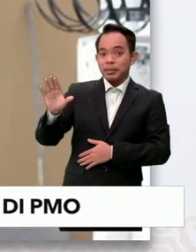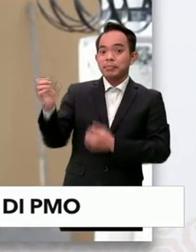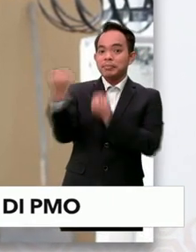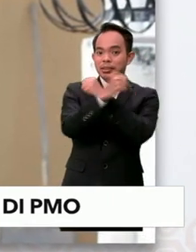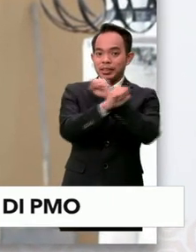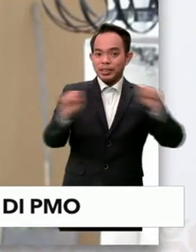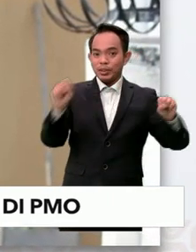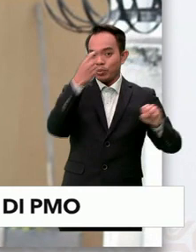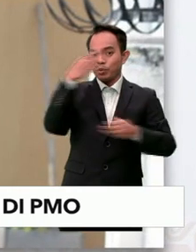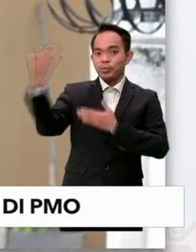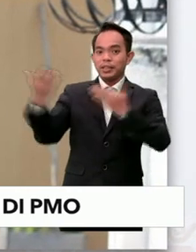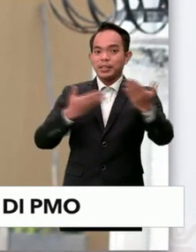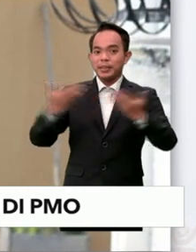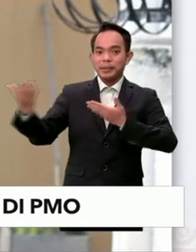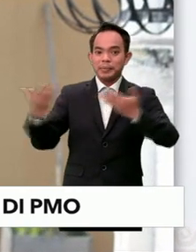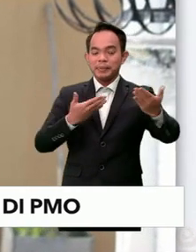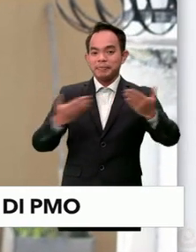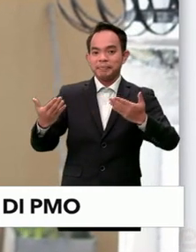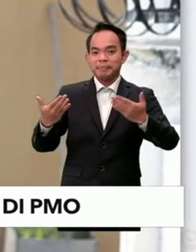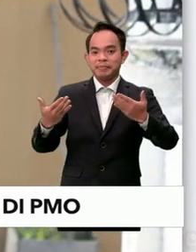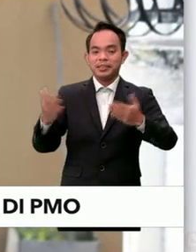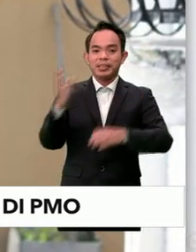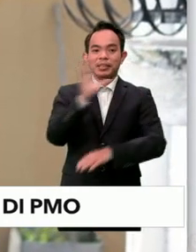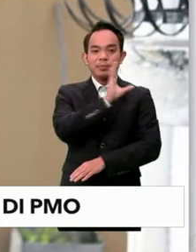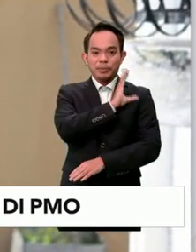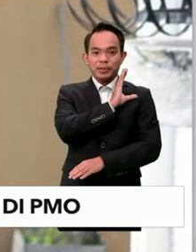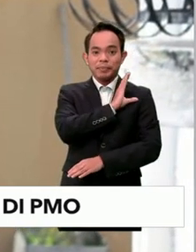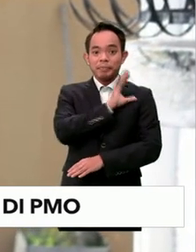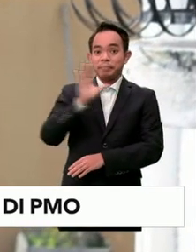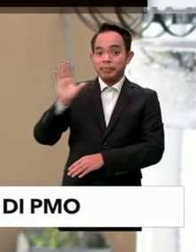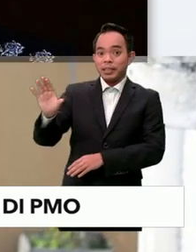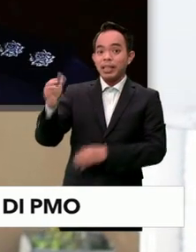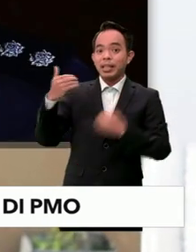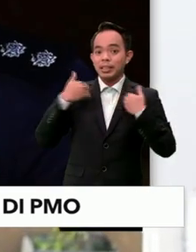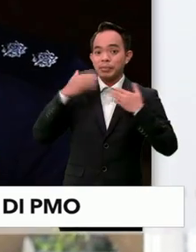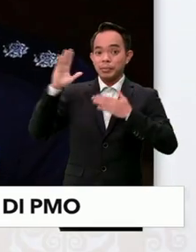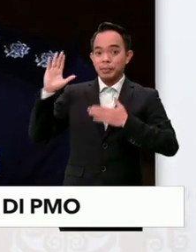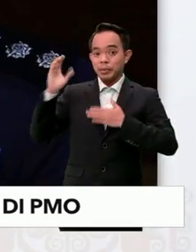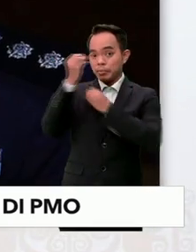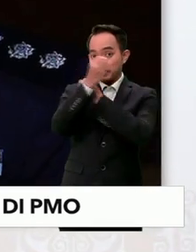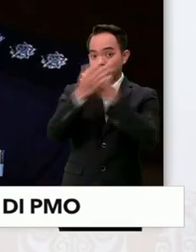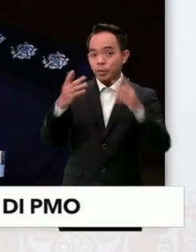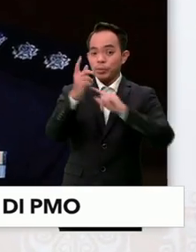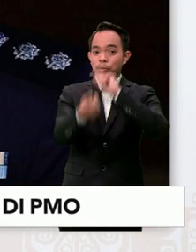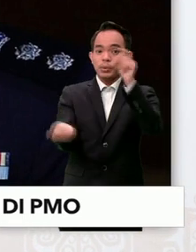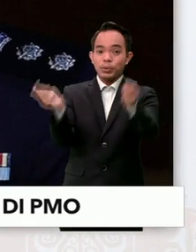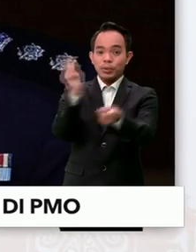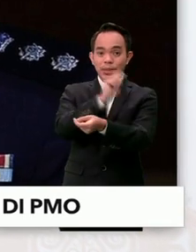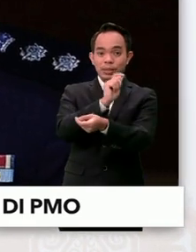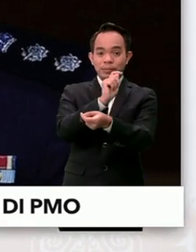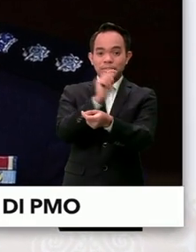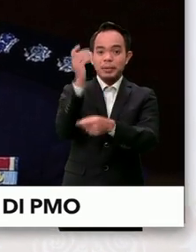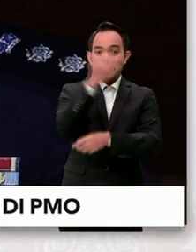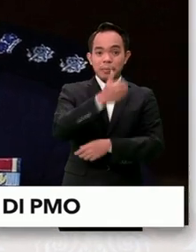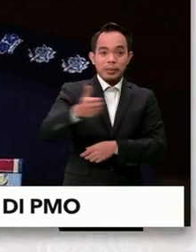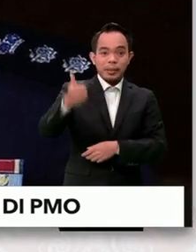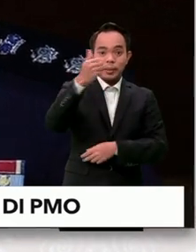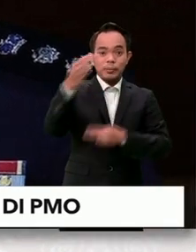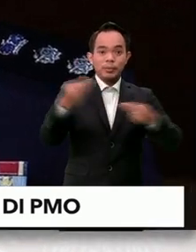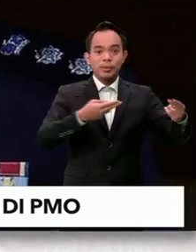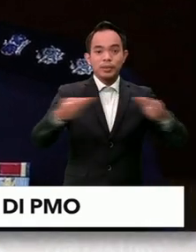bersedia untuk berkhidmat di lapangan dicari juga mengakui ada memaklumkan mengenai permohonan pertukaran itu kepada